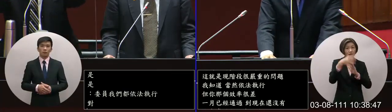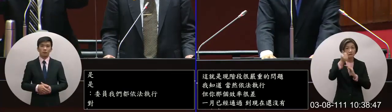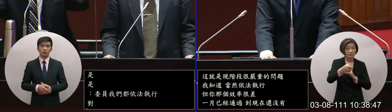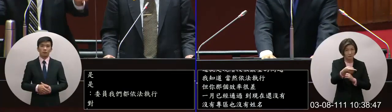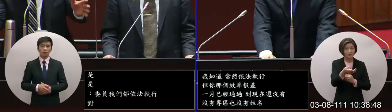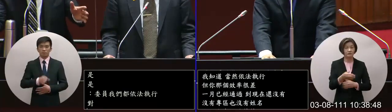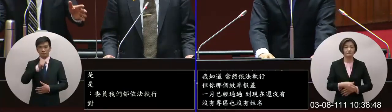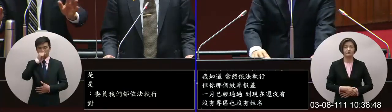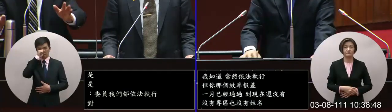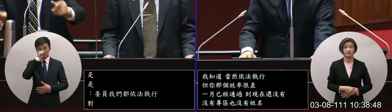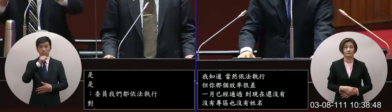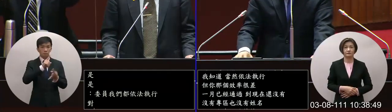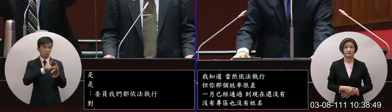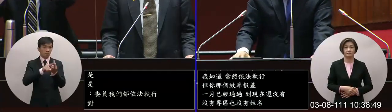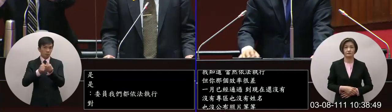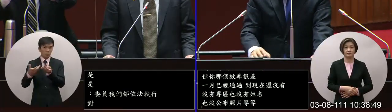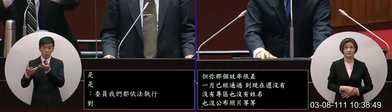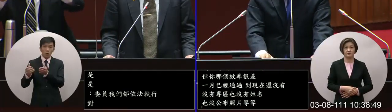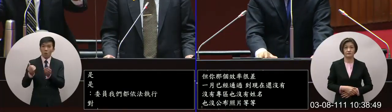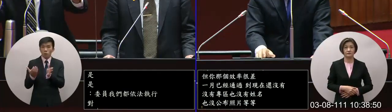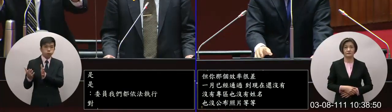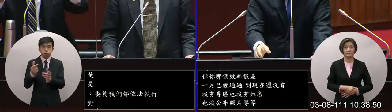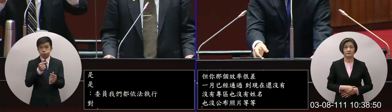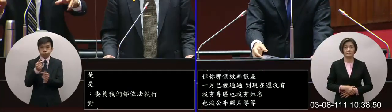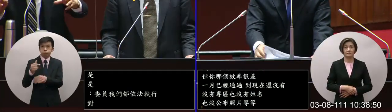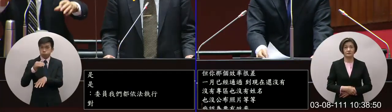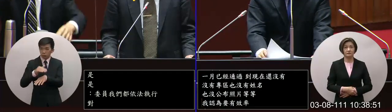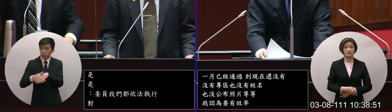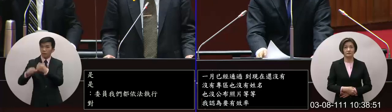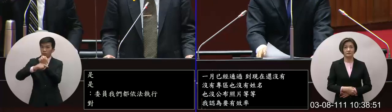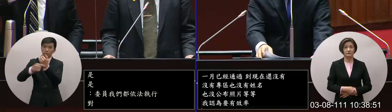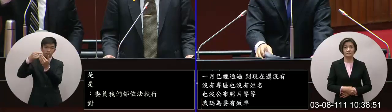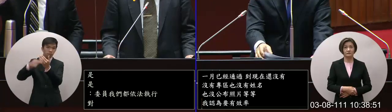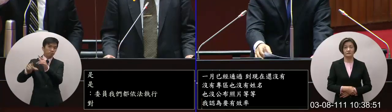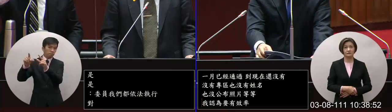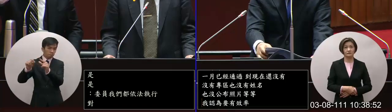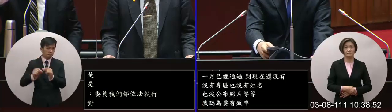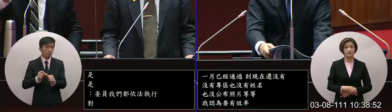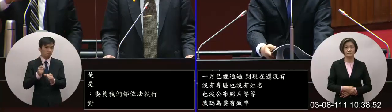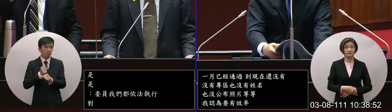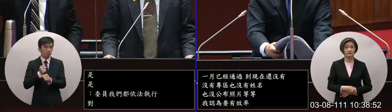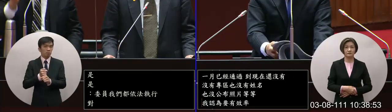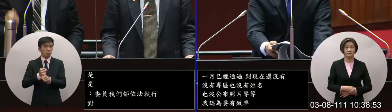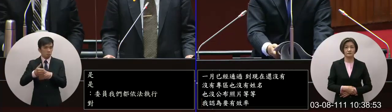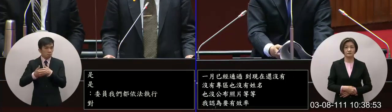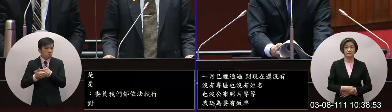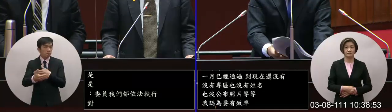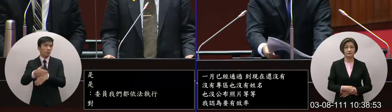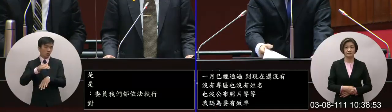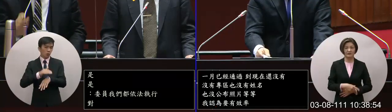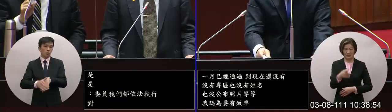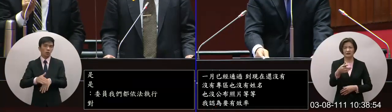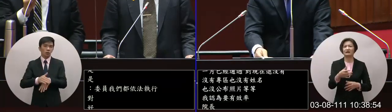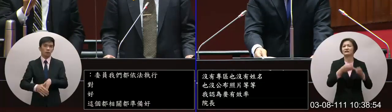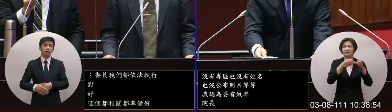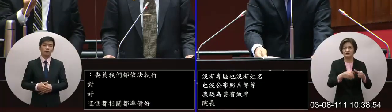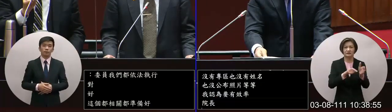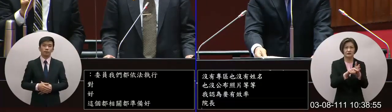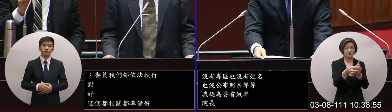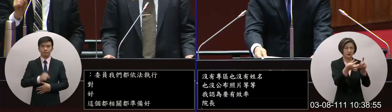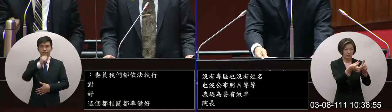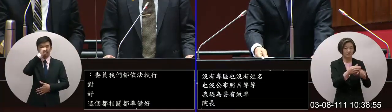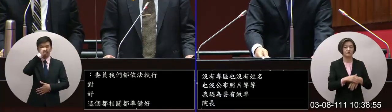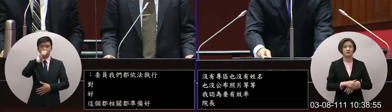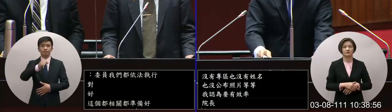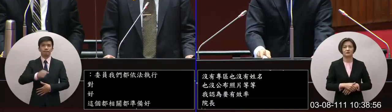个都相关都准备好，那依法律的规定，那依法的作业都 一个专区嘛，然后公布以